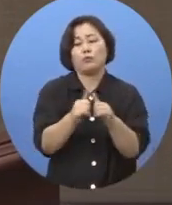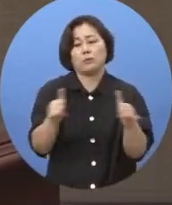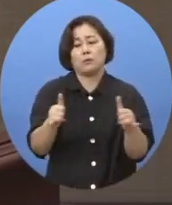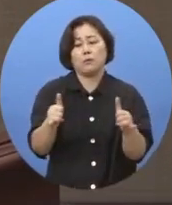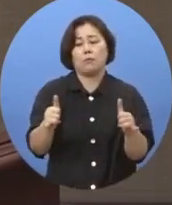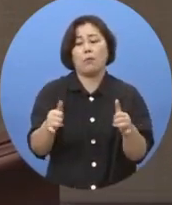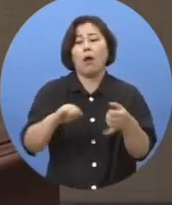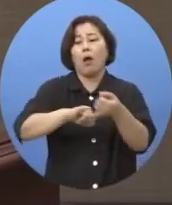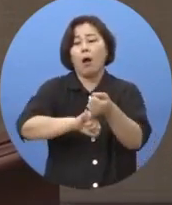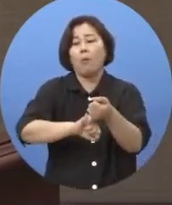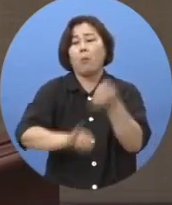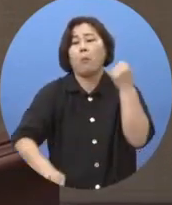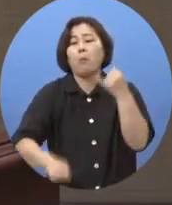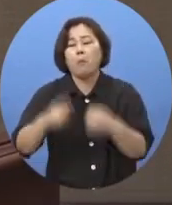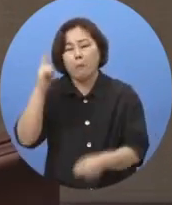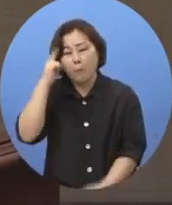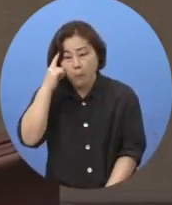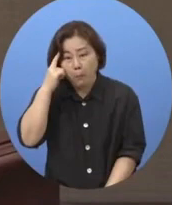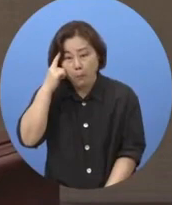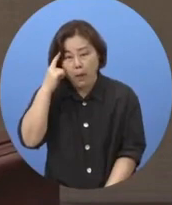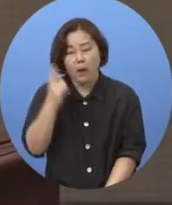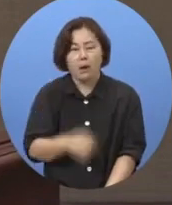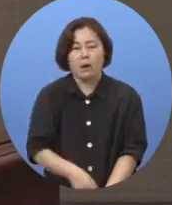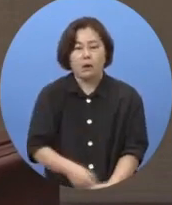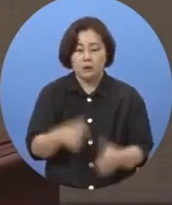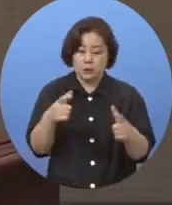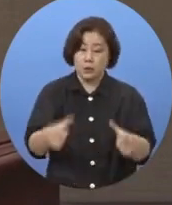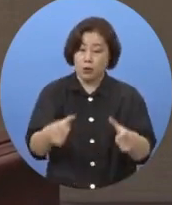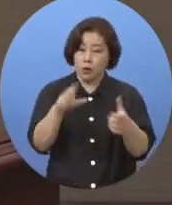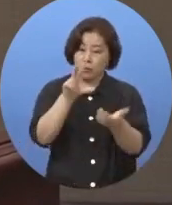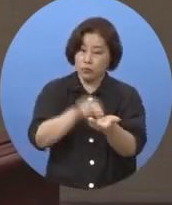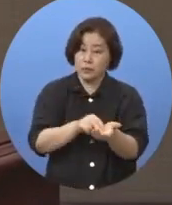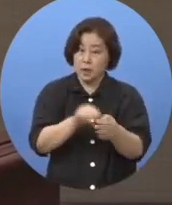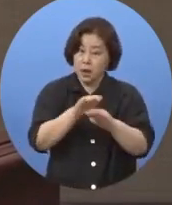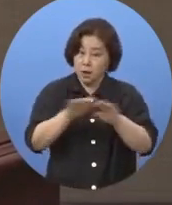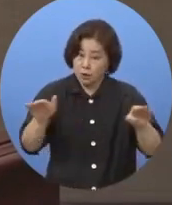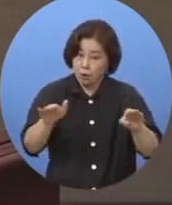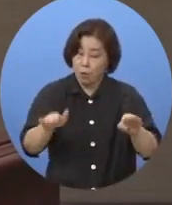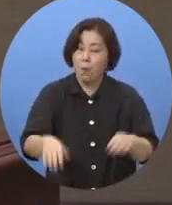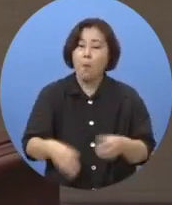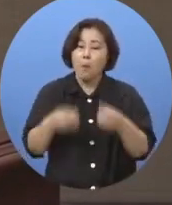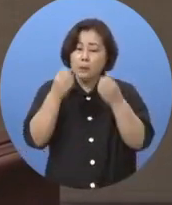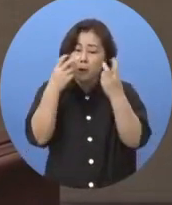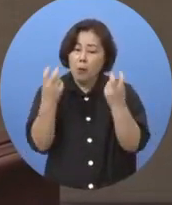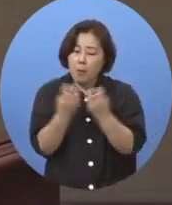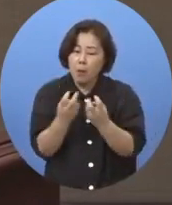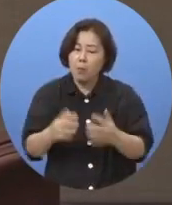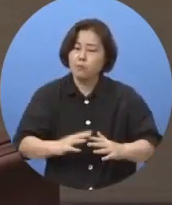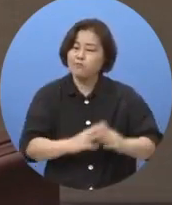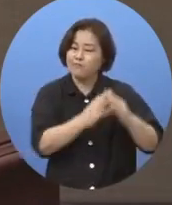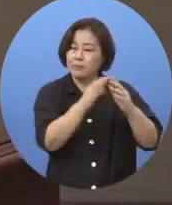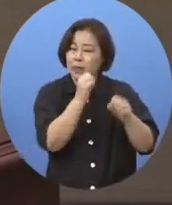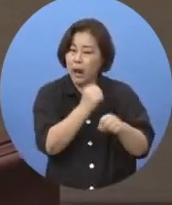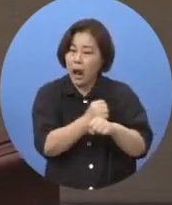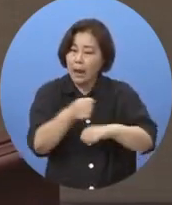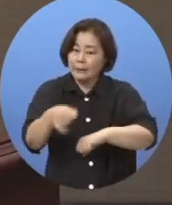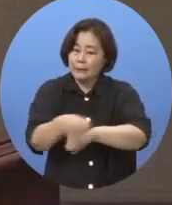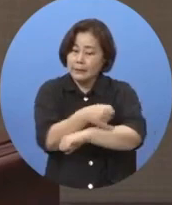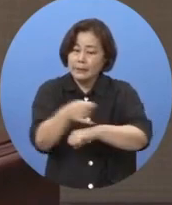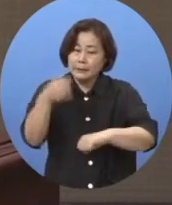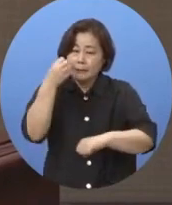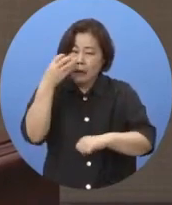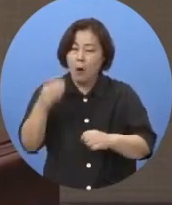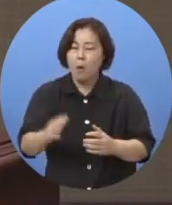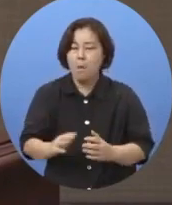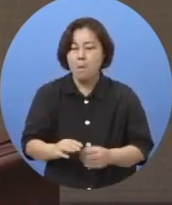약속이기도 합니다 지역 문제 해결 신공법 활용 디자인 혁신이란 3마리